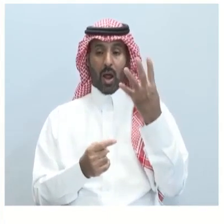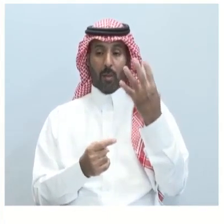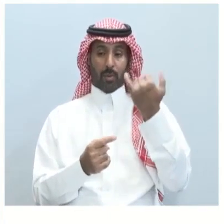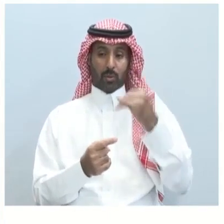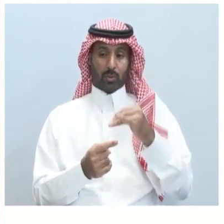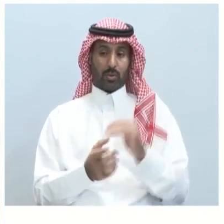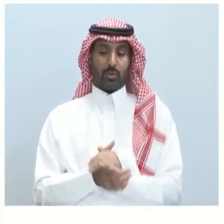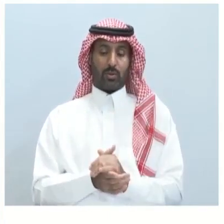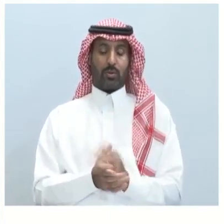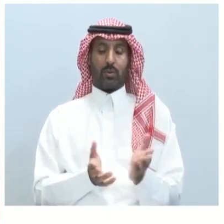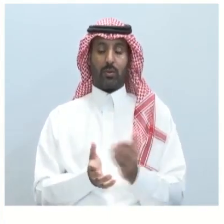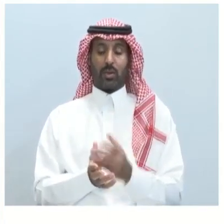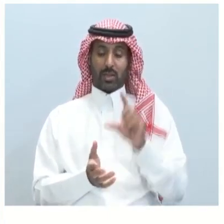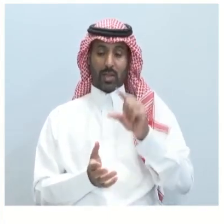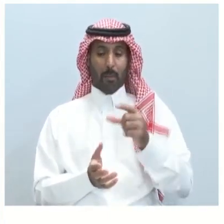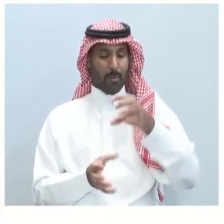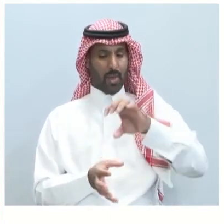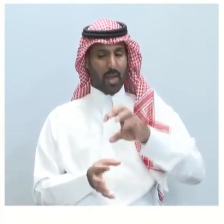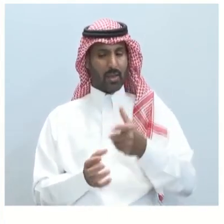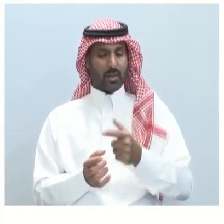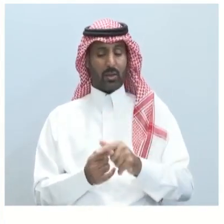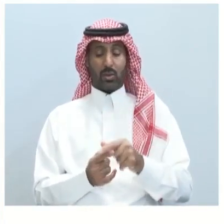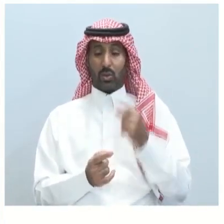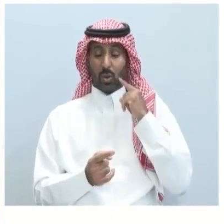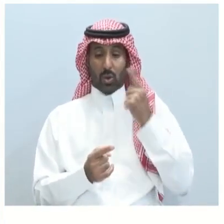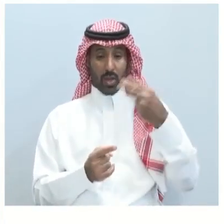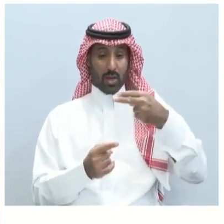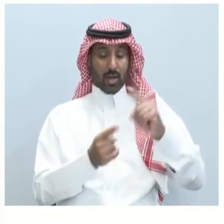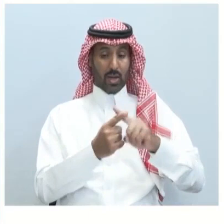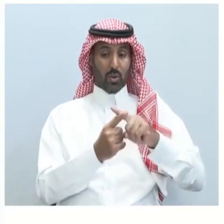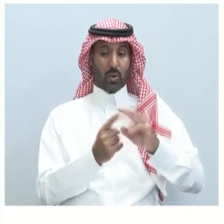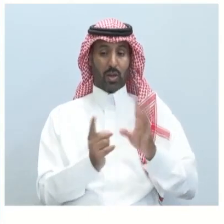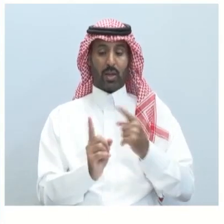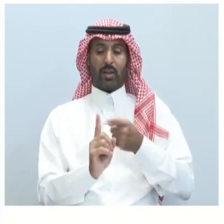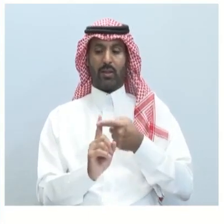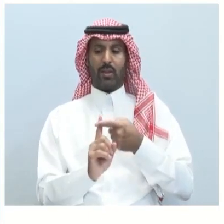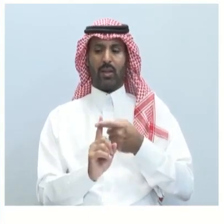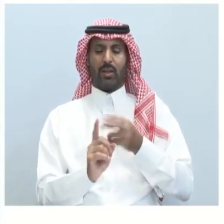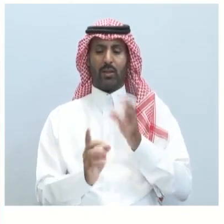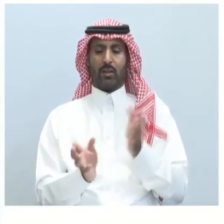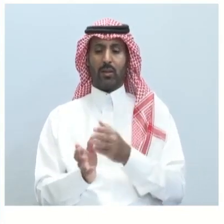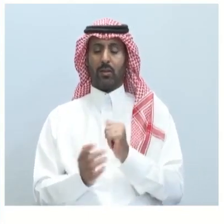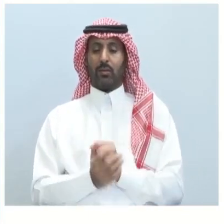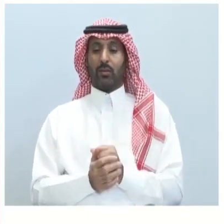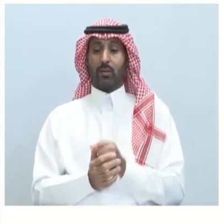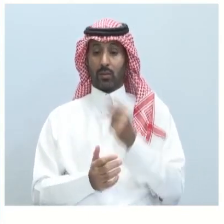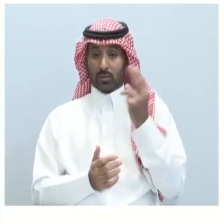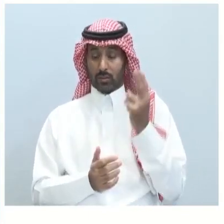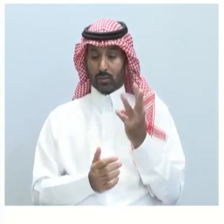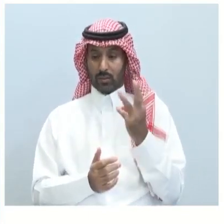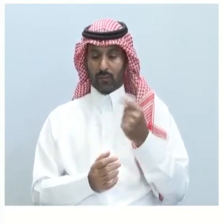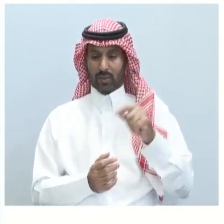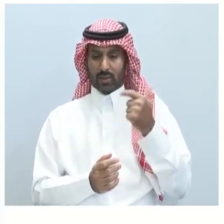ونص اللي هو مين اللي هو لتركيز ايون الهيدروجين سوف تكون قيم مقدارها 3.1 ضرب عشره اس سالب خمسه